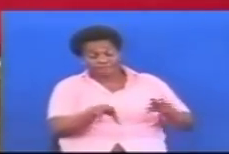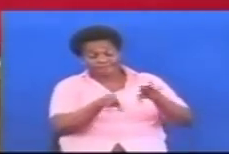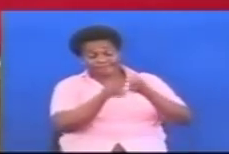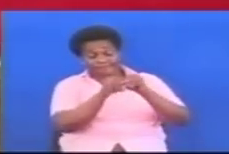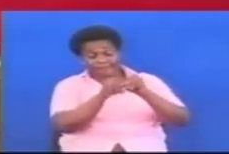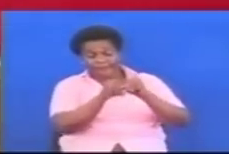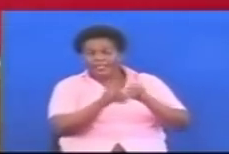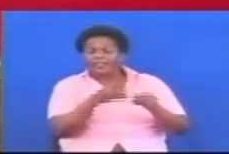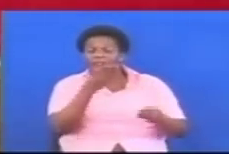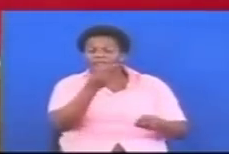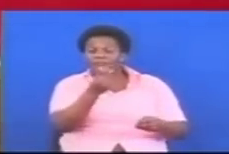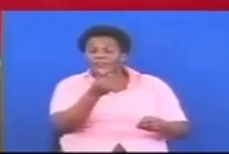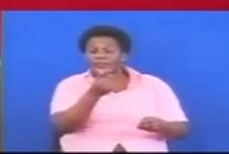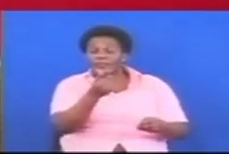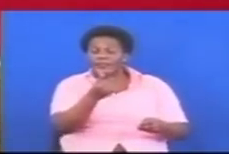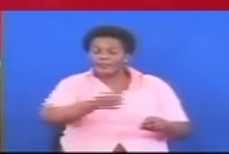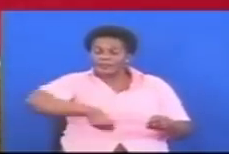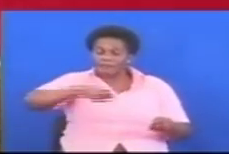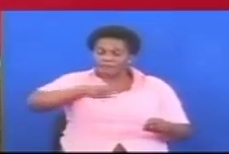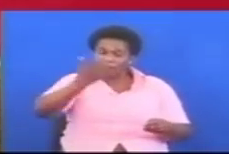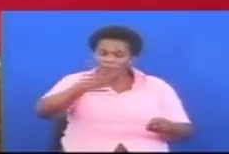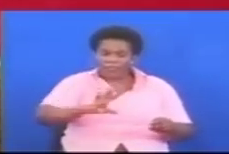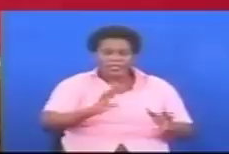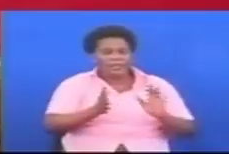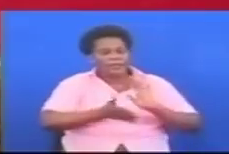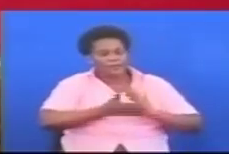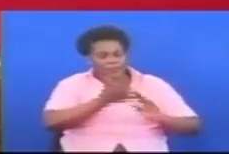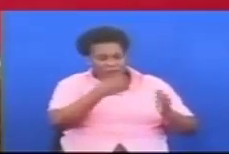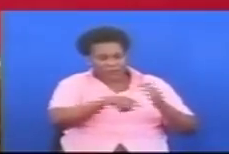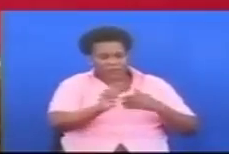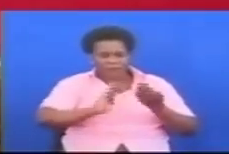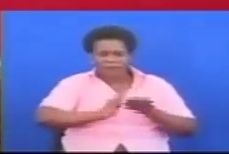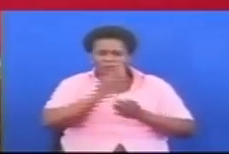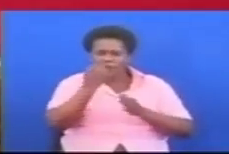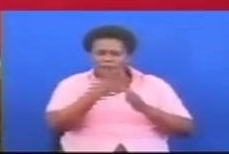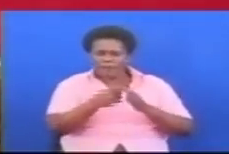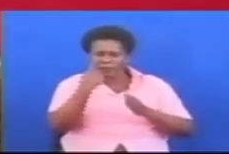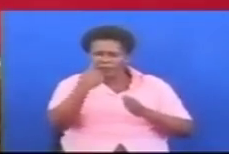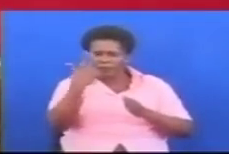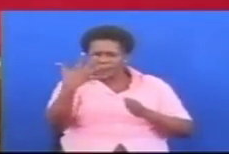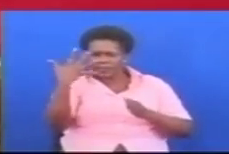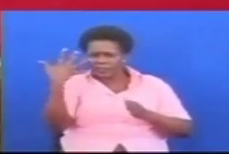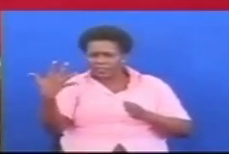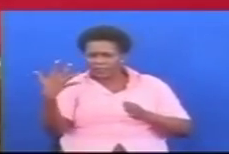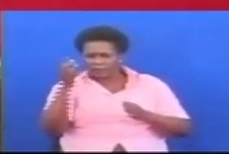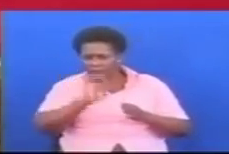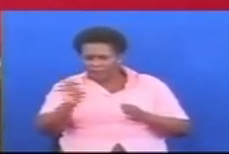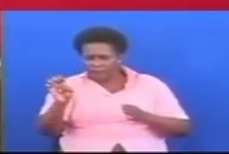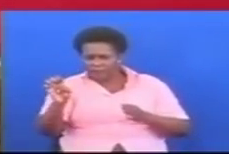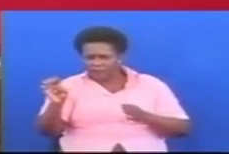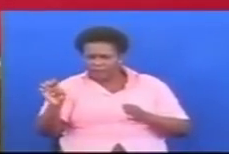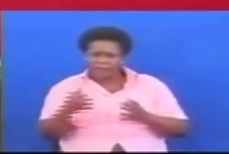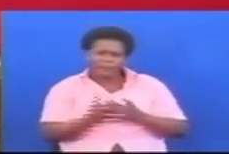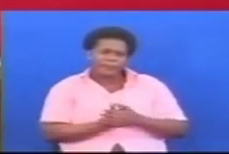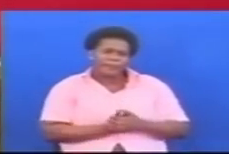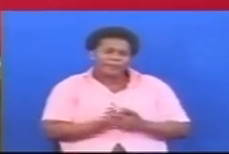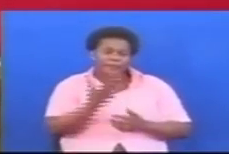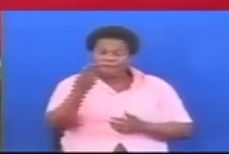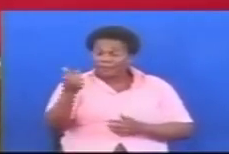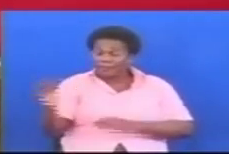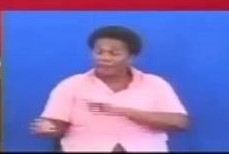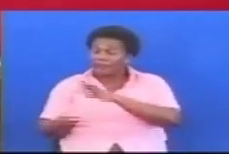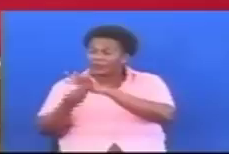za mfuko wa maji na vyanzo vya ndani ambavyo ni bilioni 155,000 na fedha za nje ni